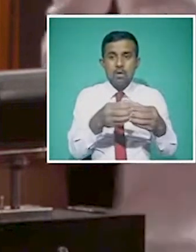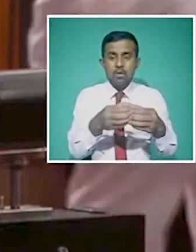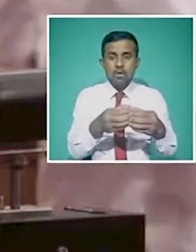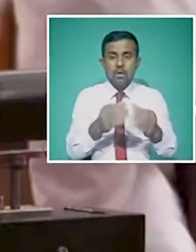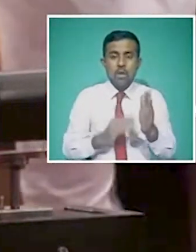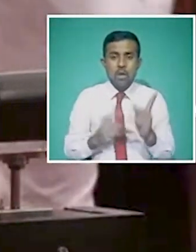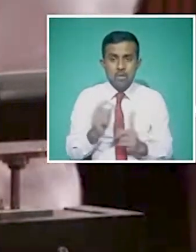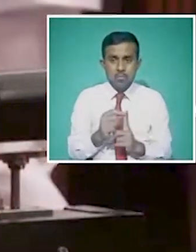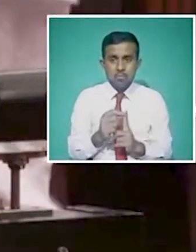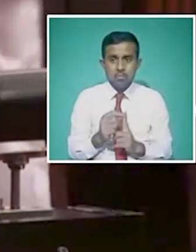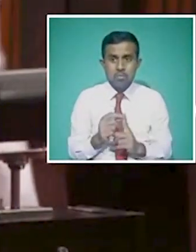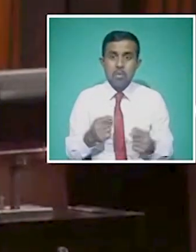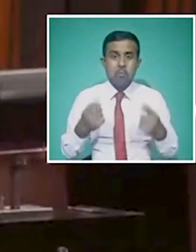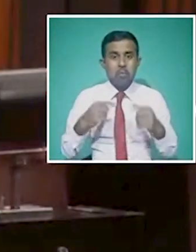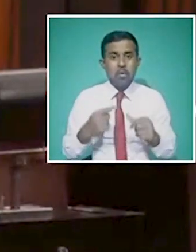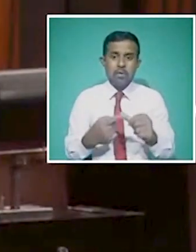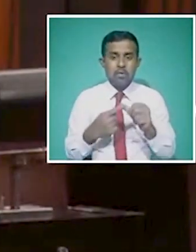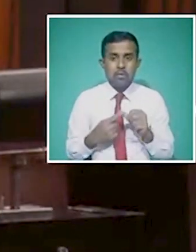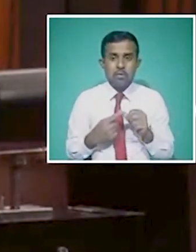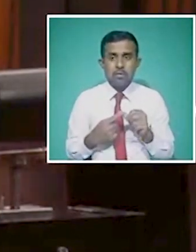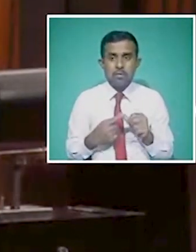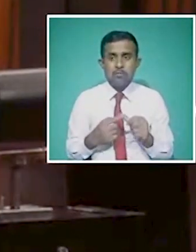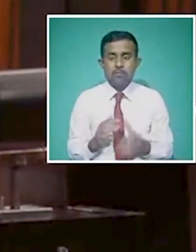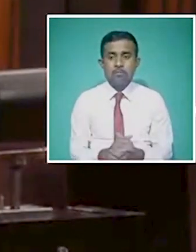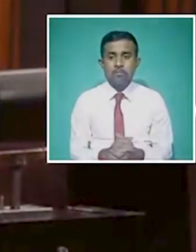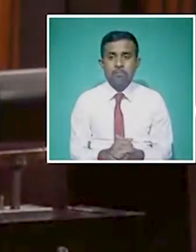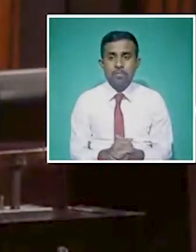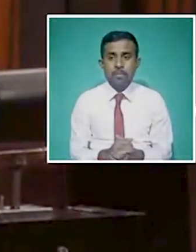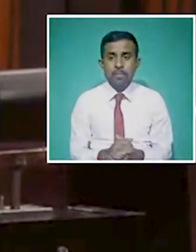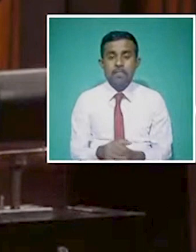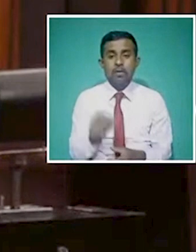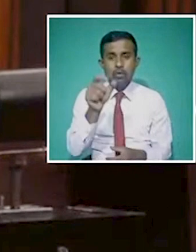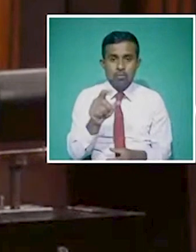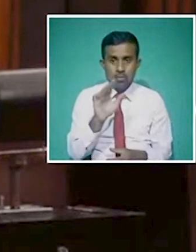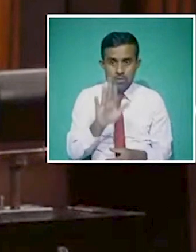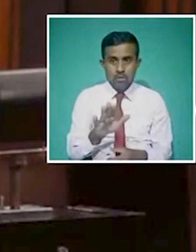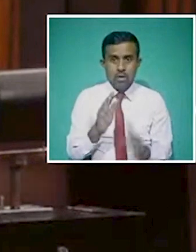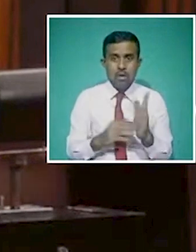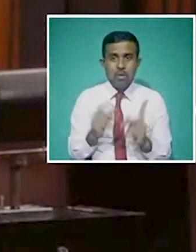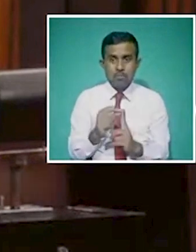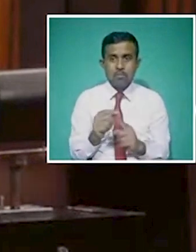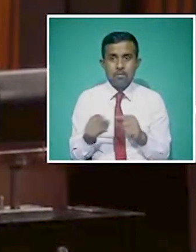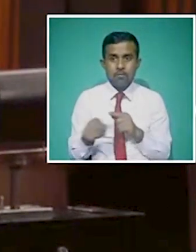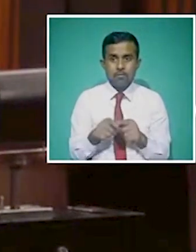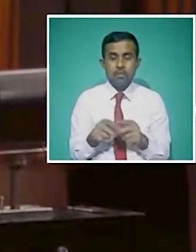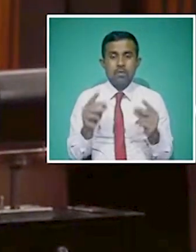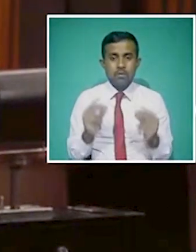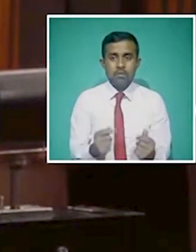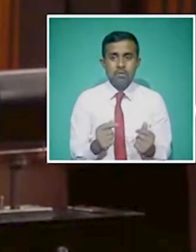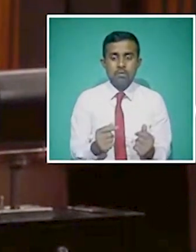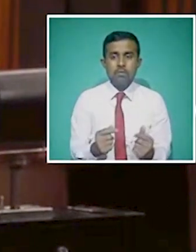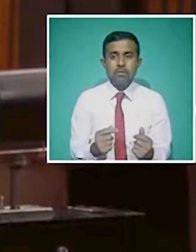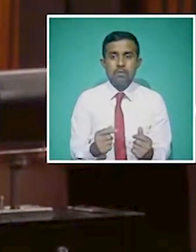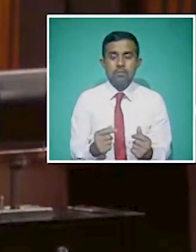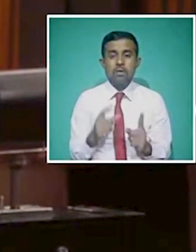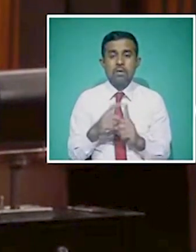ගරු ඇමතුමා මම හිතන්නේ මේ කතාවෙන් පස්සේ පිළිතුරේදී ඔබතුමා කියන්න බාධා කරන්න නැතුව මේක ඔබතුමා අමාත්‍යවරයා වශයෙන් වහාම